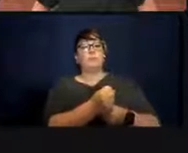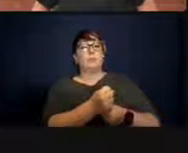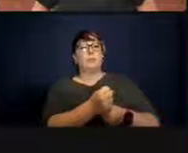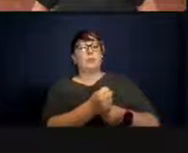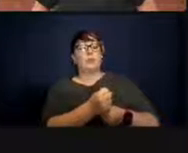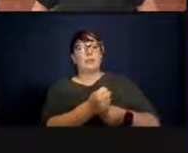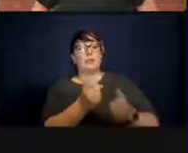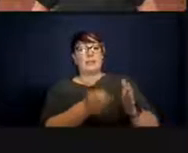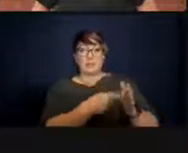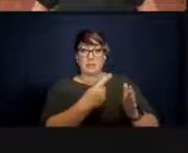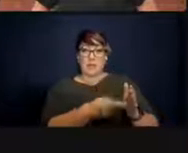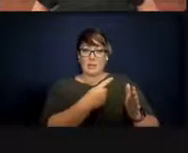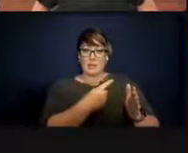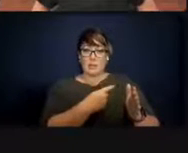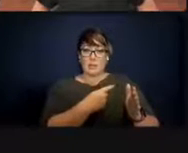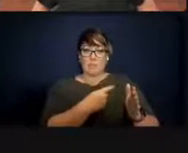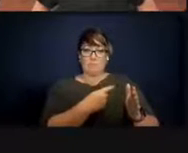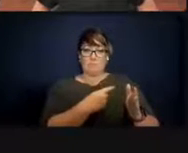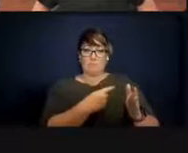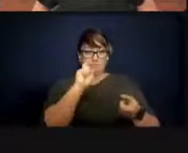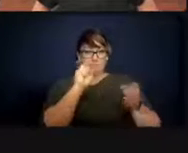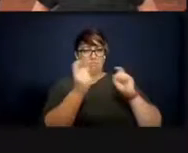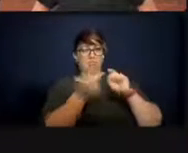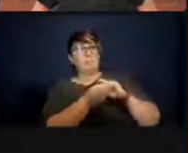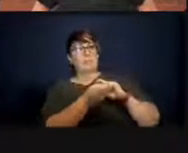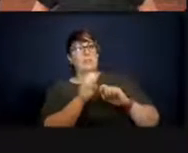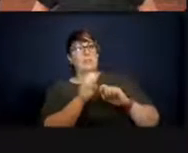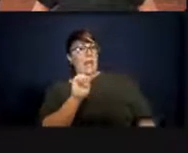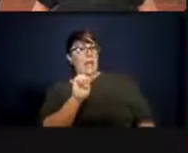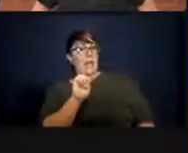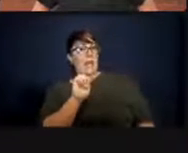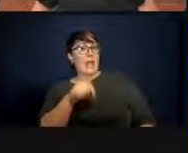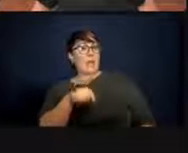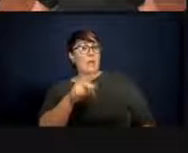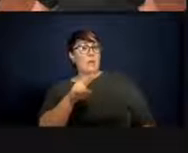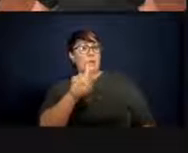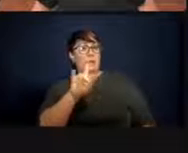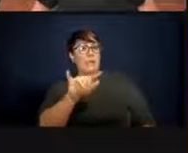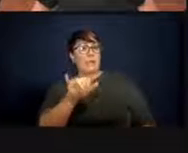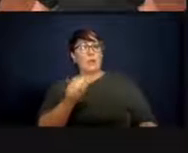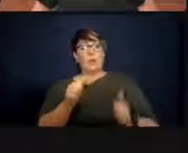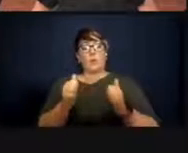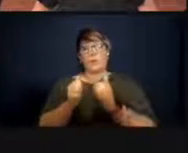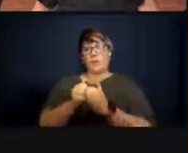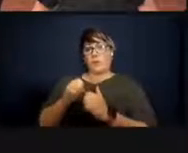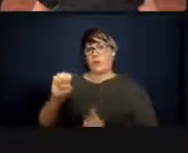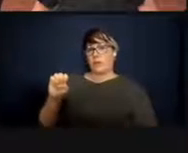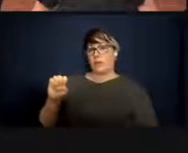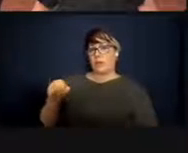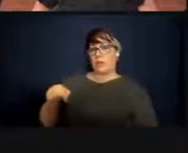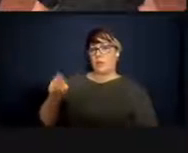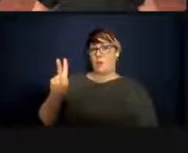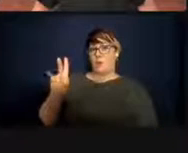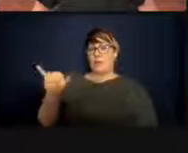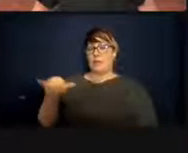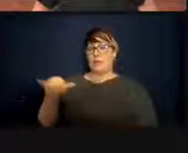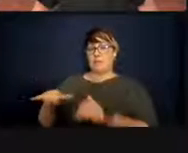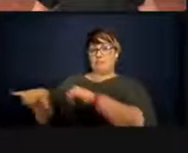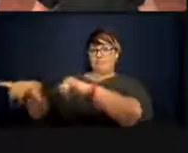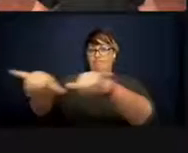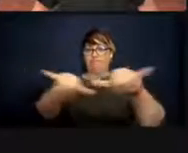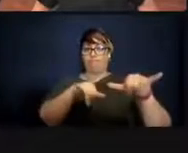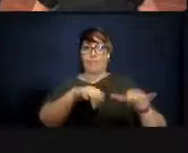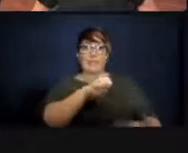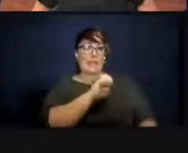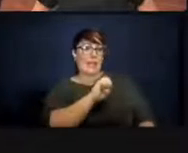وأعتقد أننا في بعض الأحيان نحن ربما نخلط ما بين الإنصاف والمساواة. هي ليست عينها المساواة،